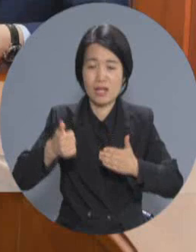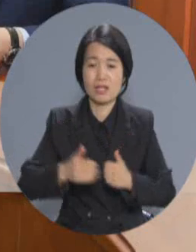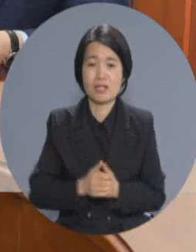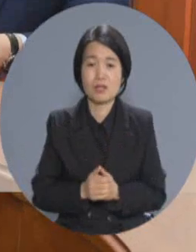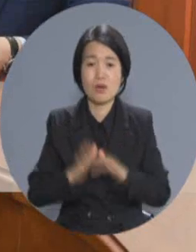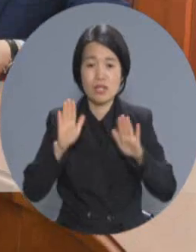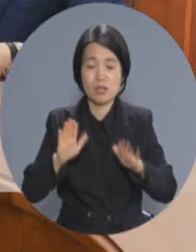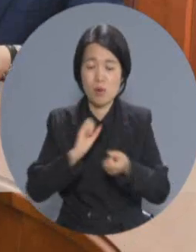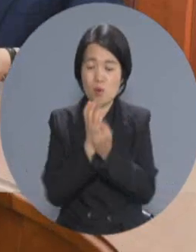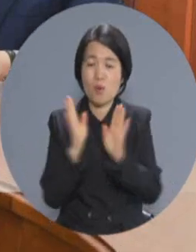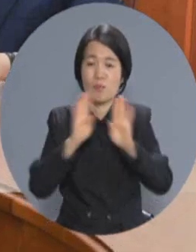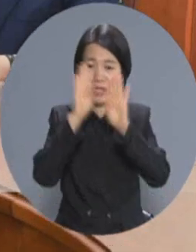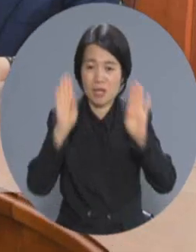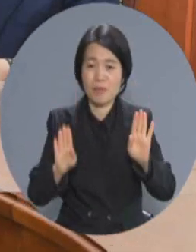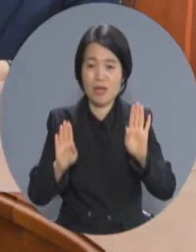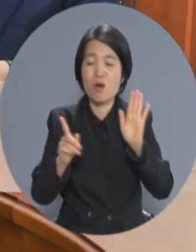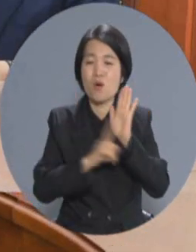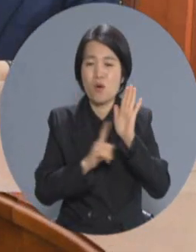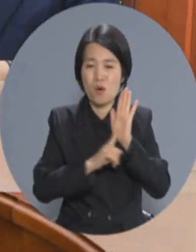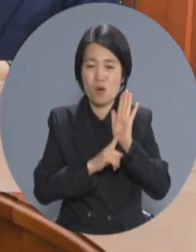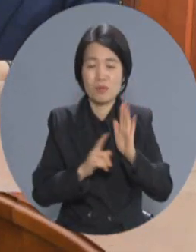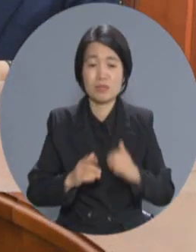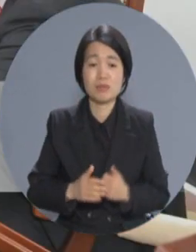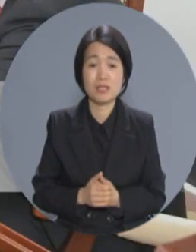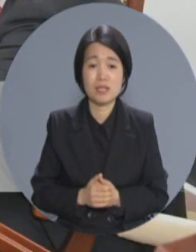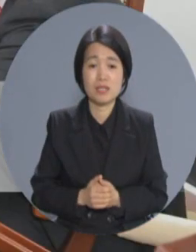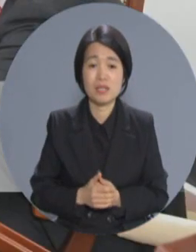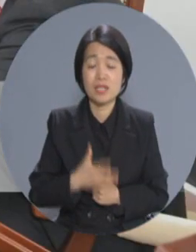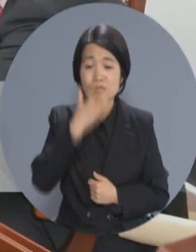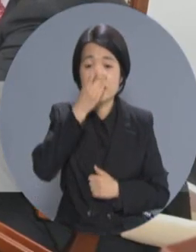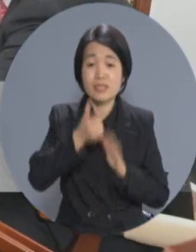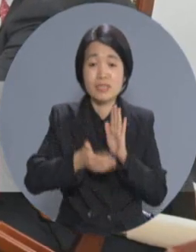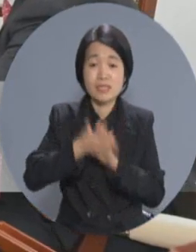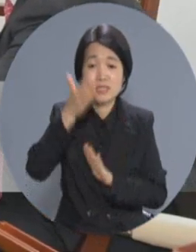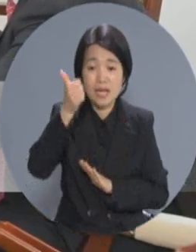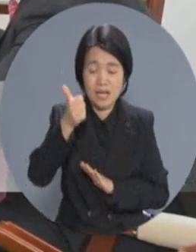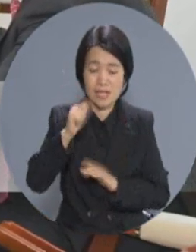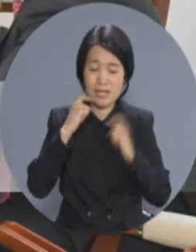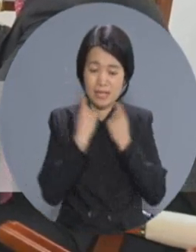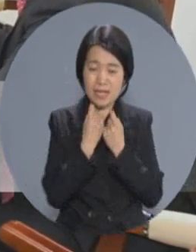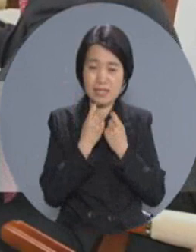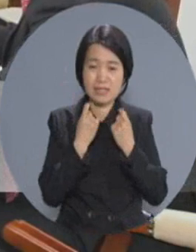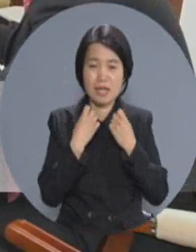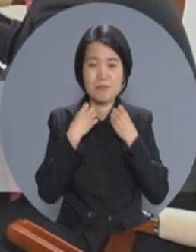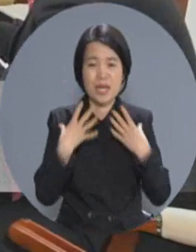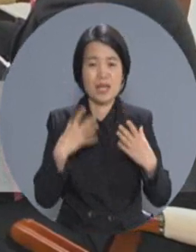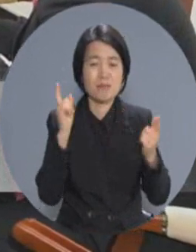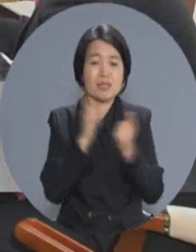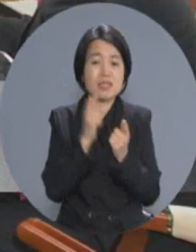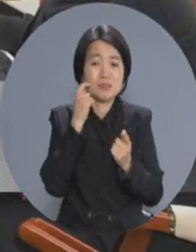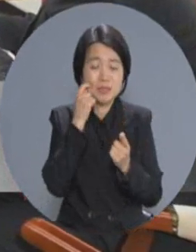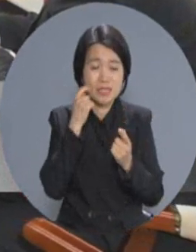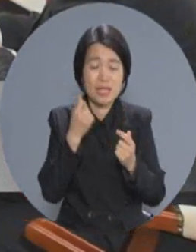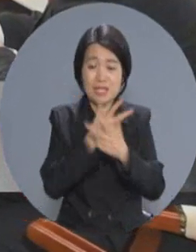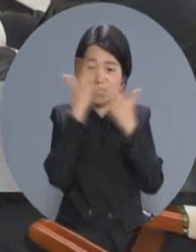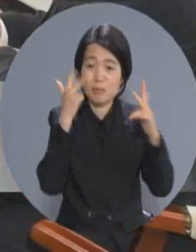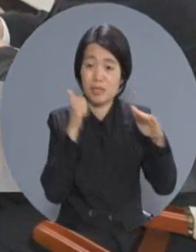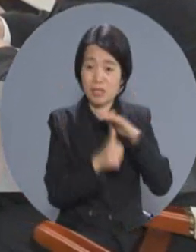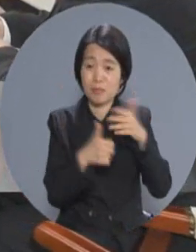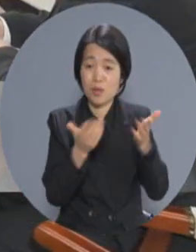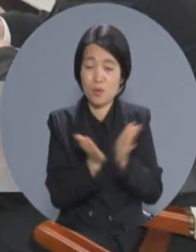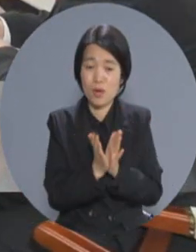이번 정원 박람회를 홍보했습니다 노 시장은 또 개인 일정으로 만나지 못한 이재명 민주당 대표와